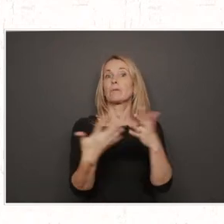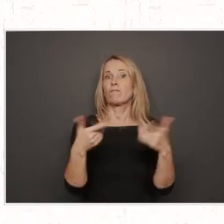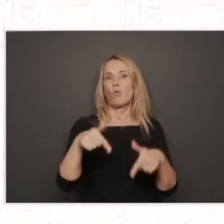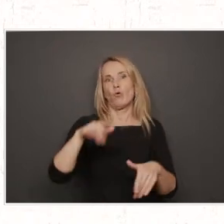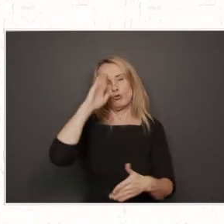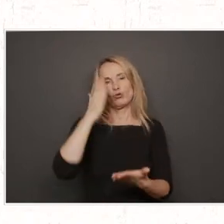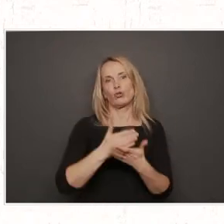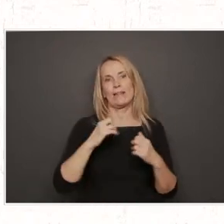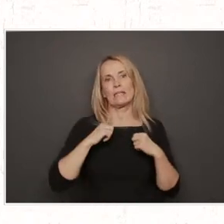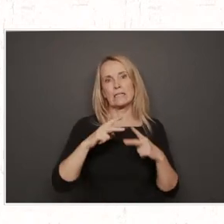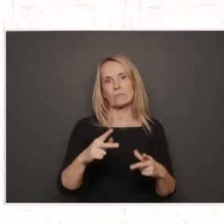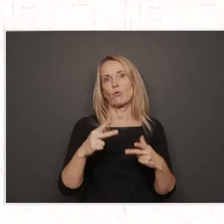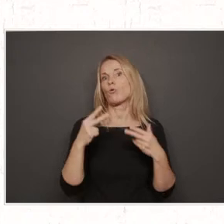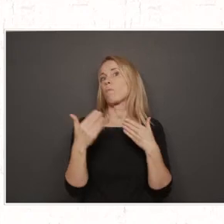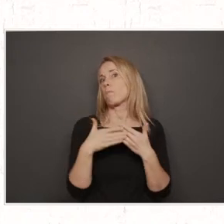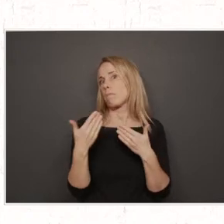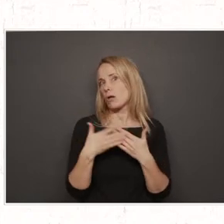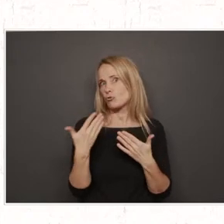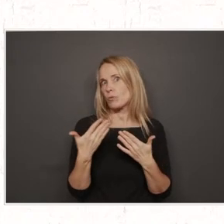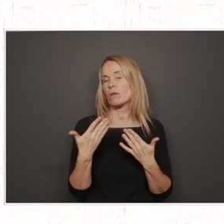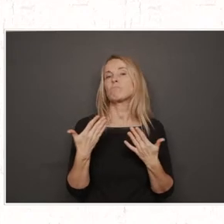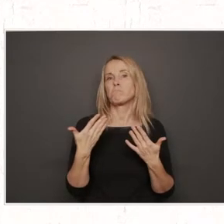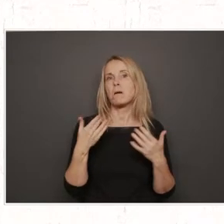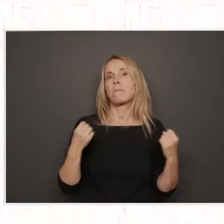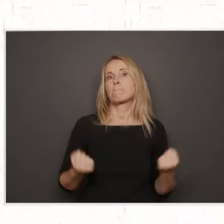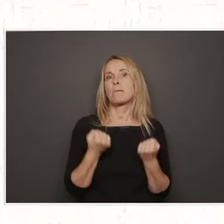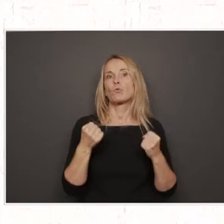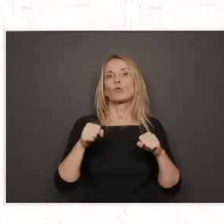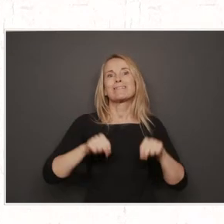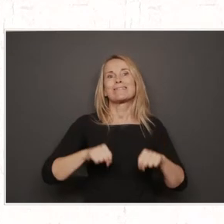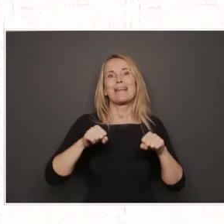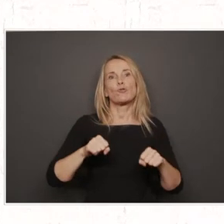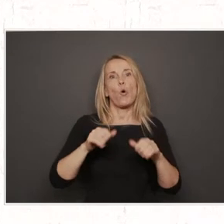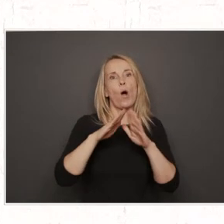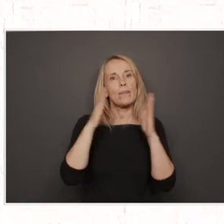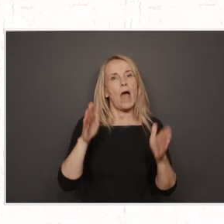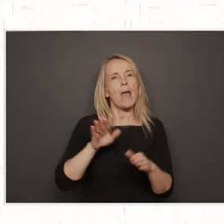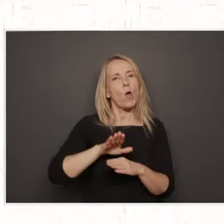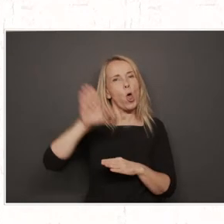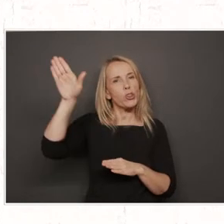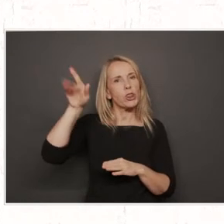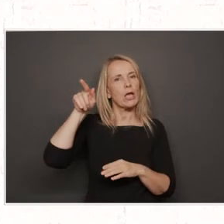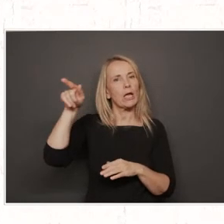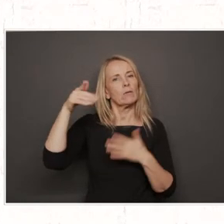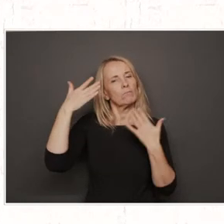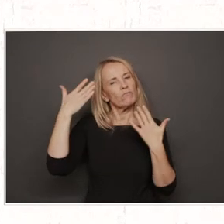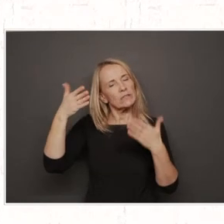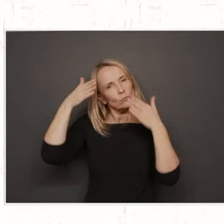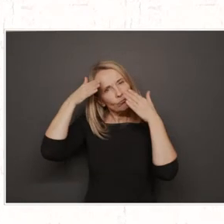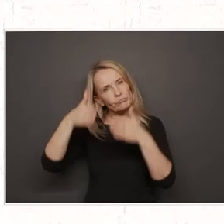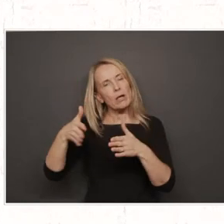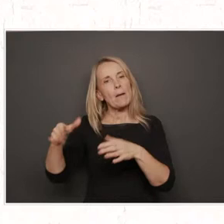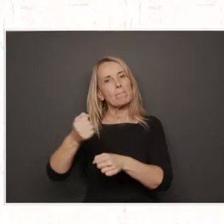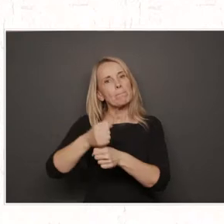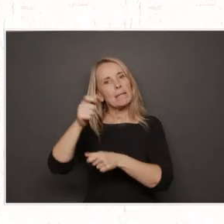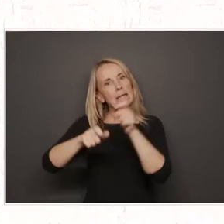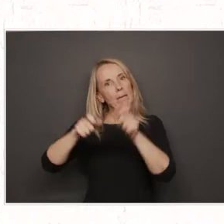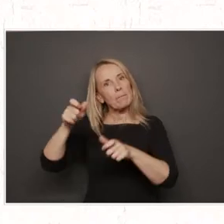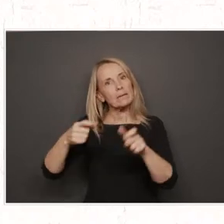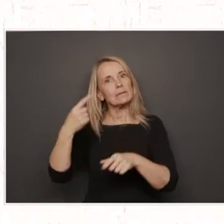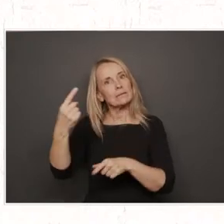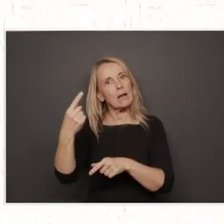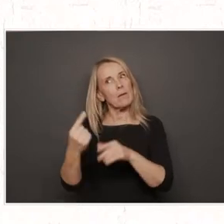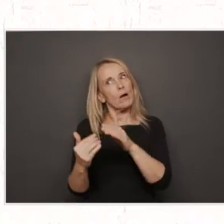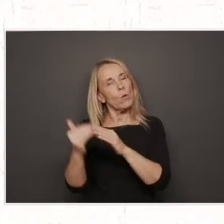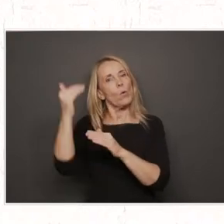an. Beispielsweise bemüht sich das Seniorenheim Hötting intensiv um ihre Mitarbeiter und Mitarbeiterinnen mit